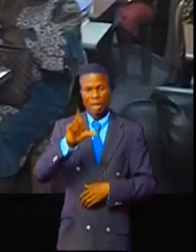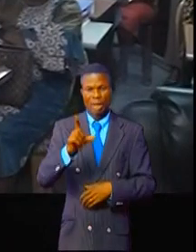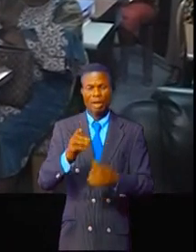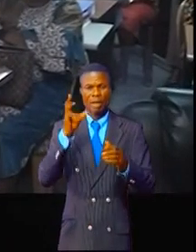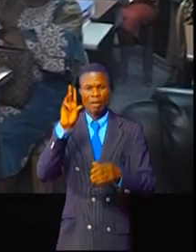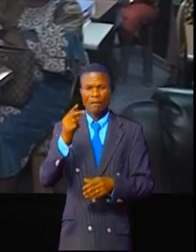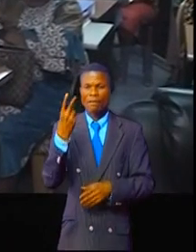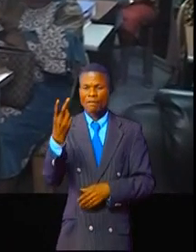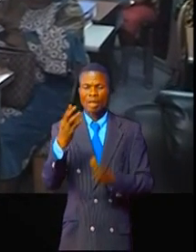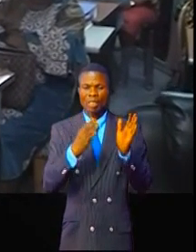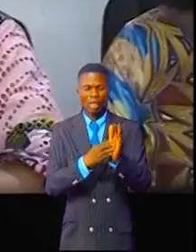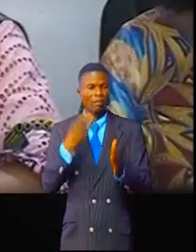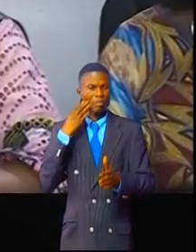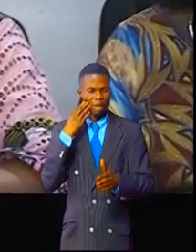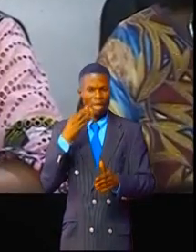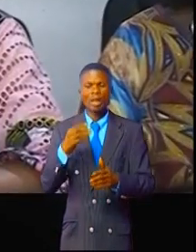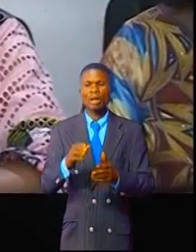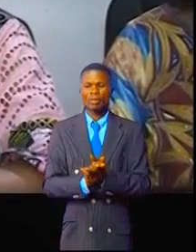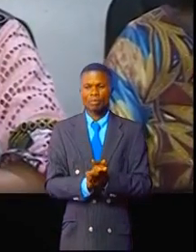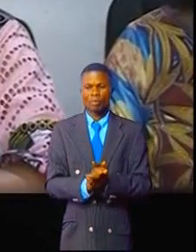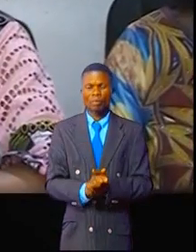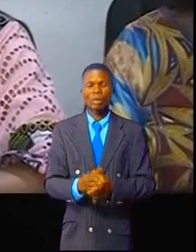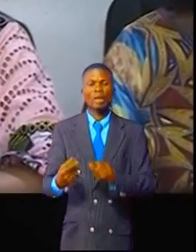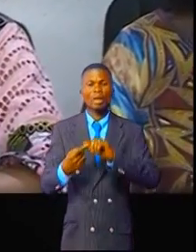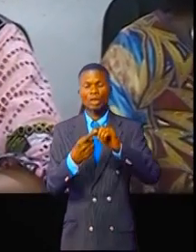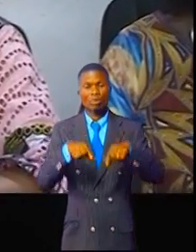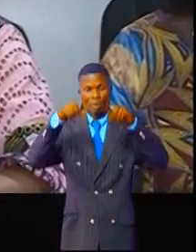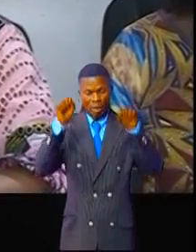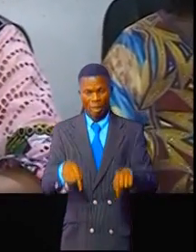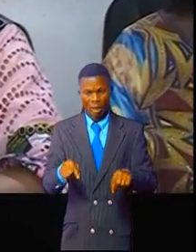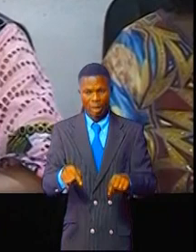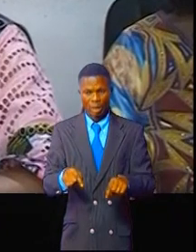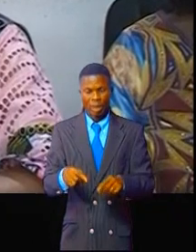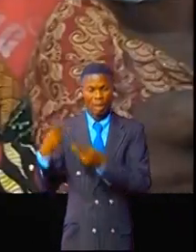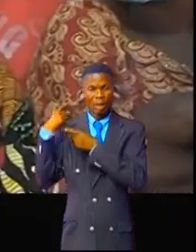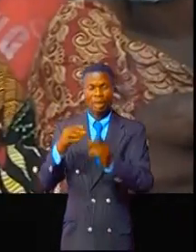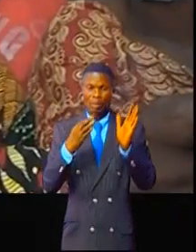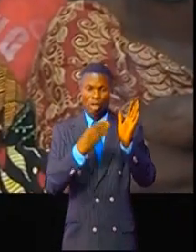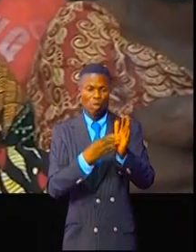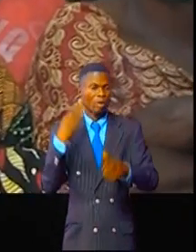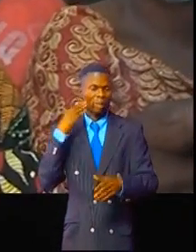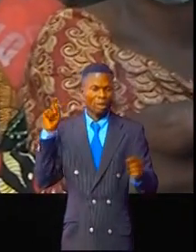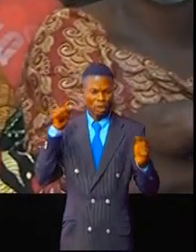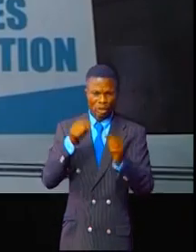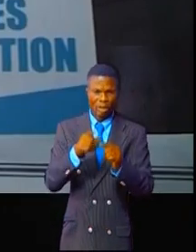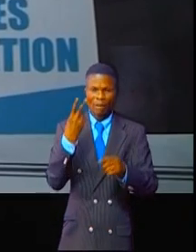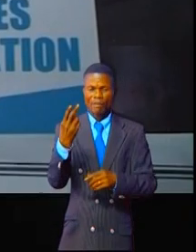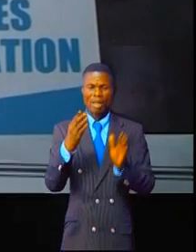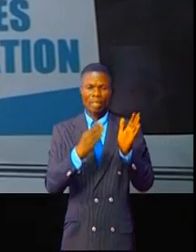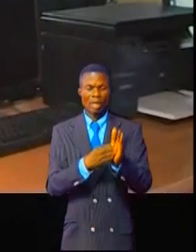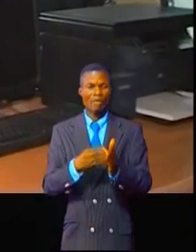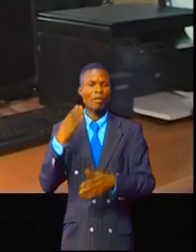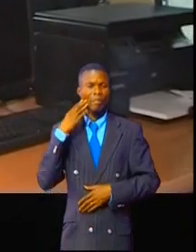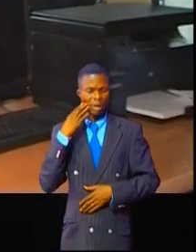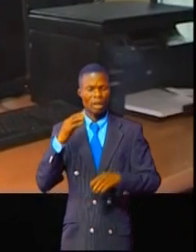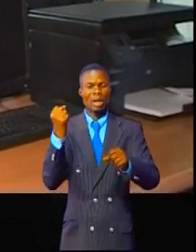sur une note de satisfaction la particularité pour cette année un que depuis le 8 mars jusqu'au 29 mars tous les services